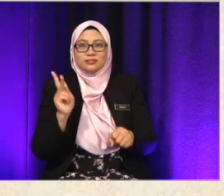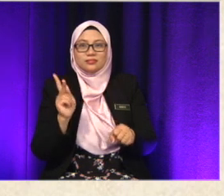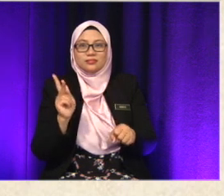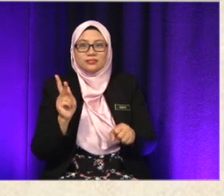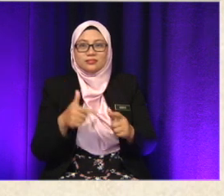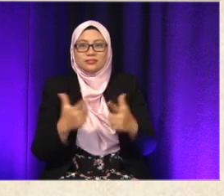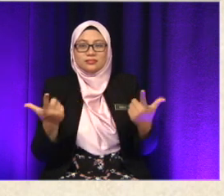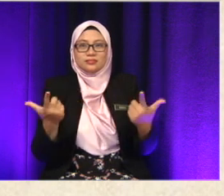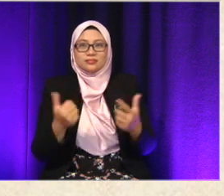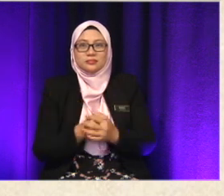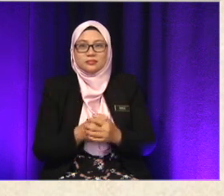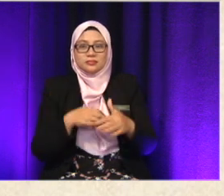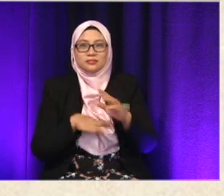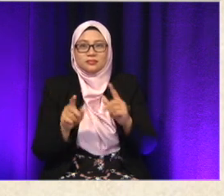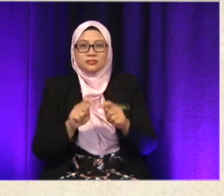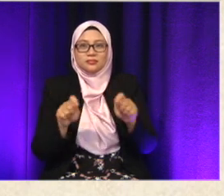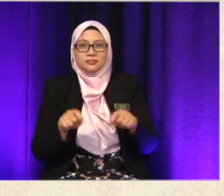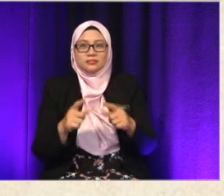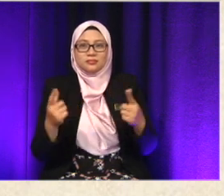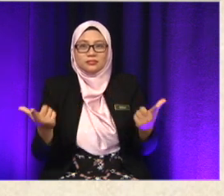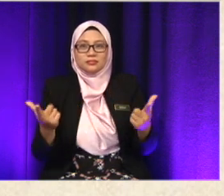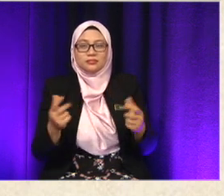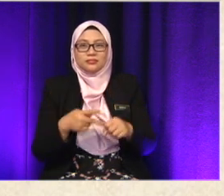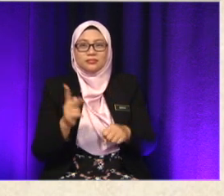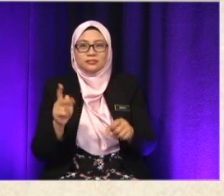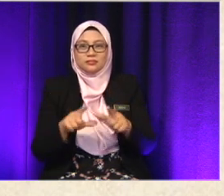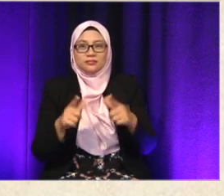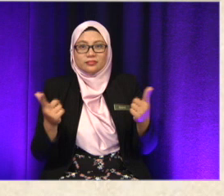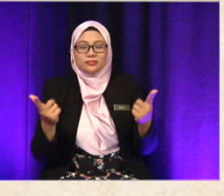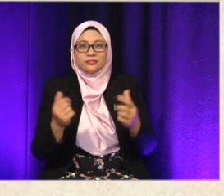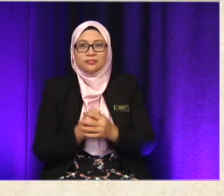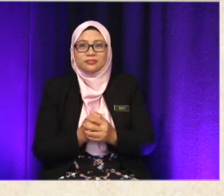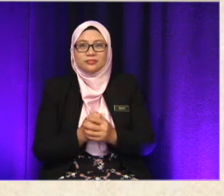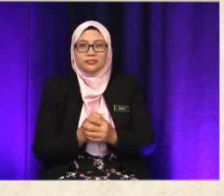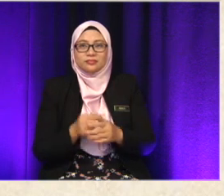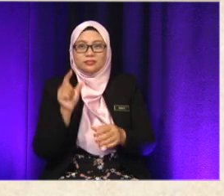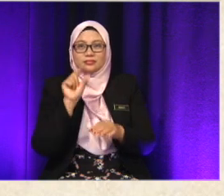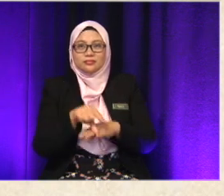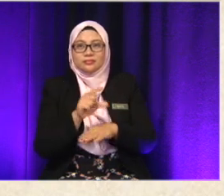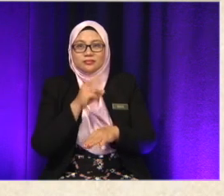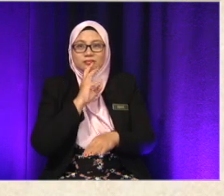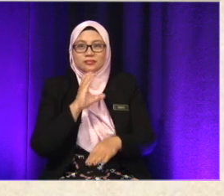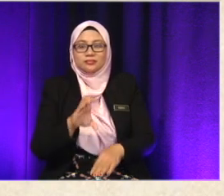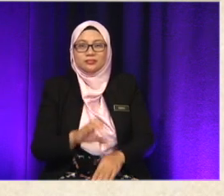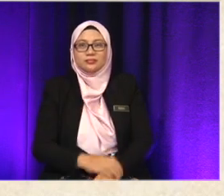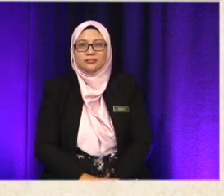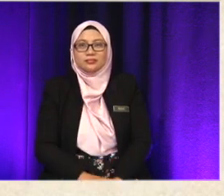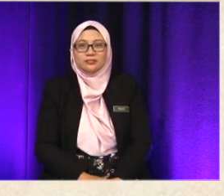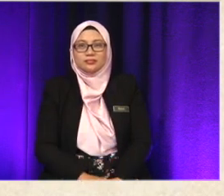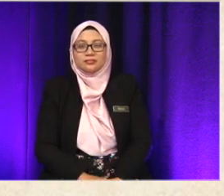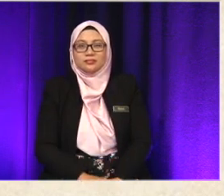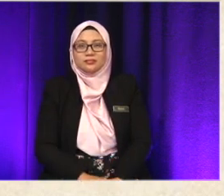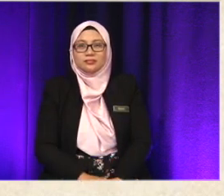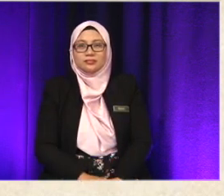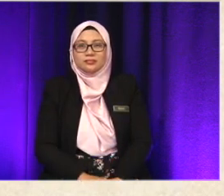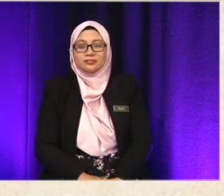sini dan keluar di sebelah sini. Okey, itu tindakan dua hala dengan cecair. Okey, teruskan lagi insya-Allah. Okey, yang inilah